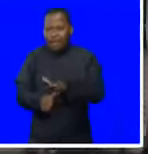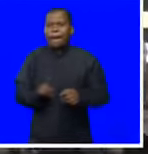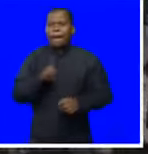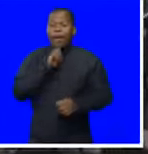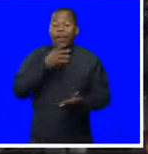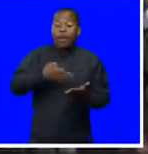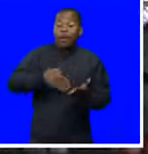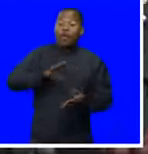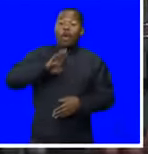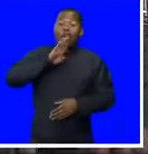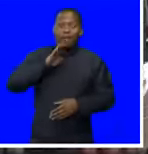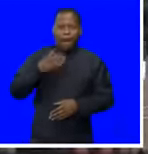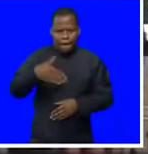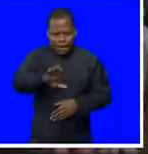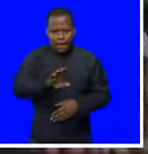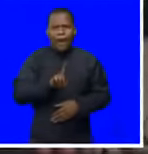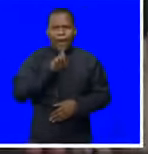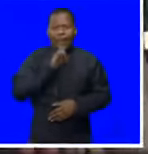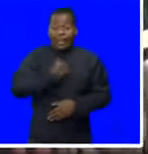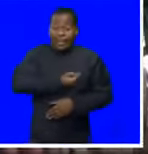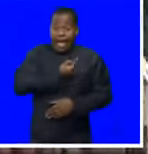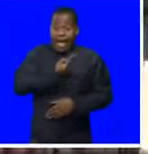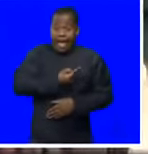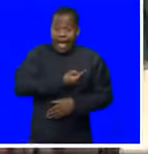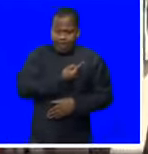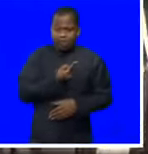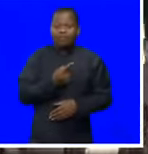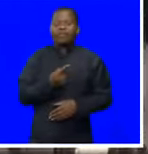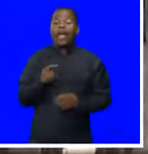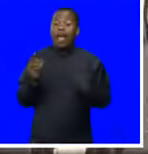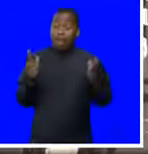But from the comments, Senda kahle kakhulu.